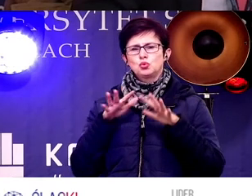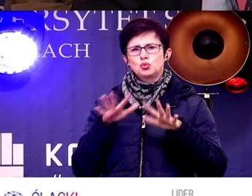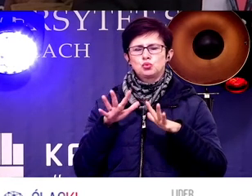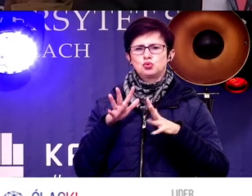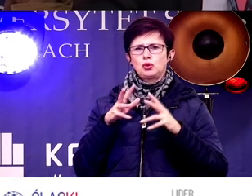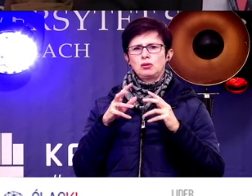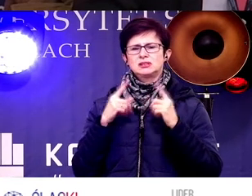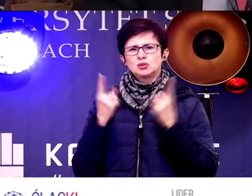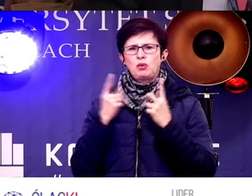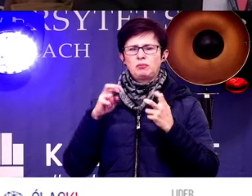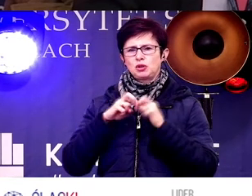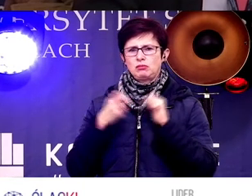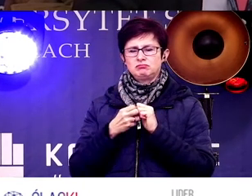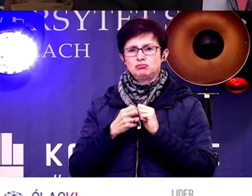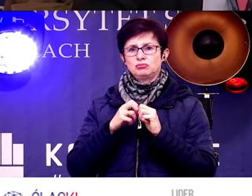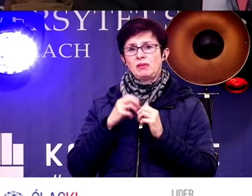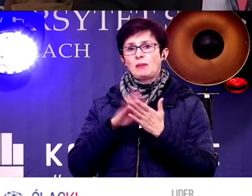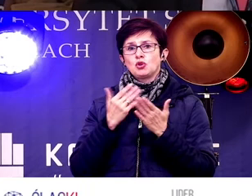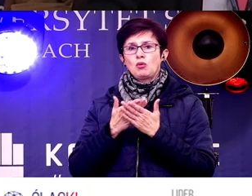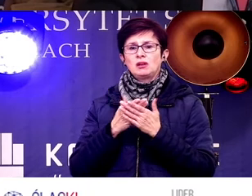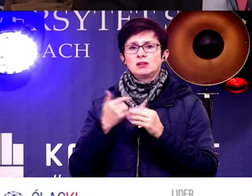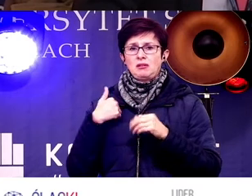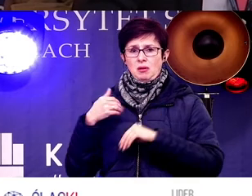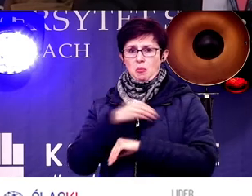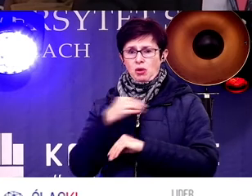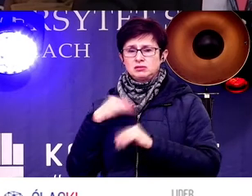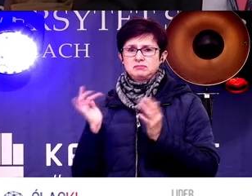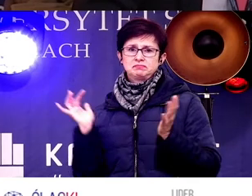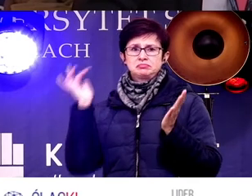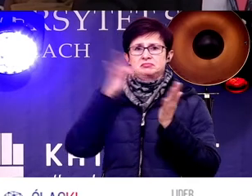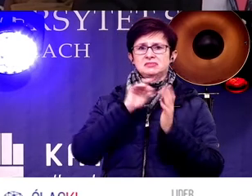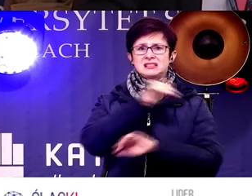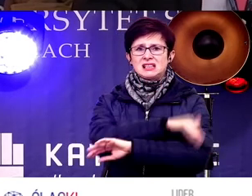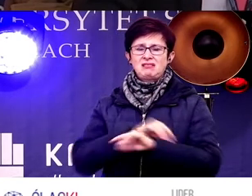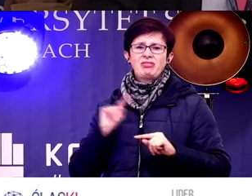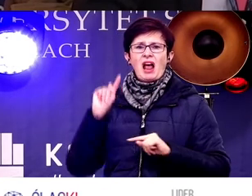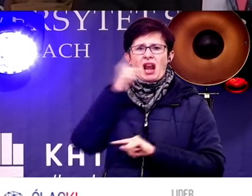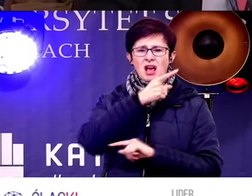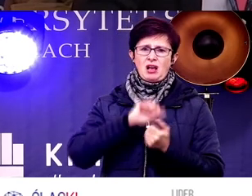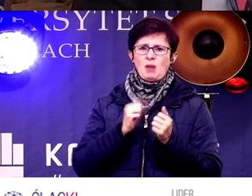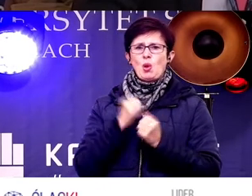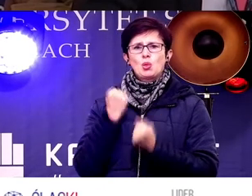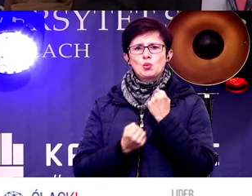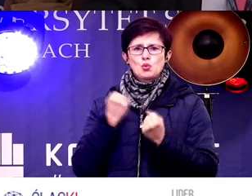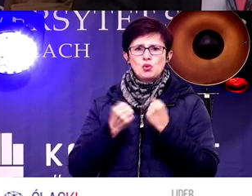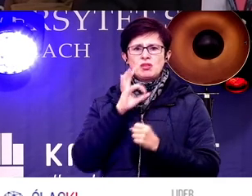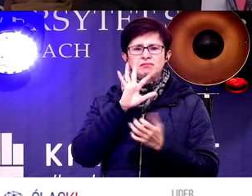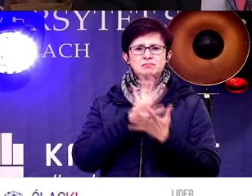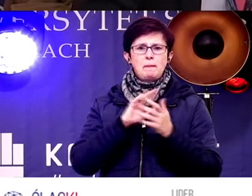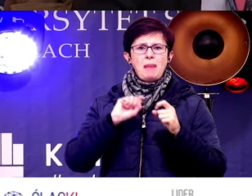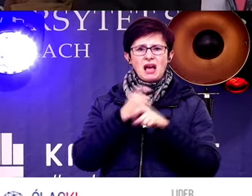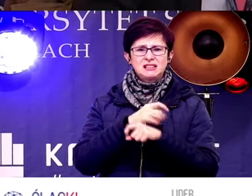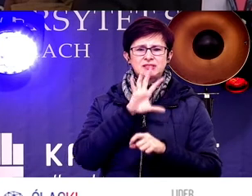duże, zwłaszcza jeśli placówka jest odległa, zwłaszcza jeśli placówka jest no, w jakimś trudnym kraju, też